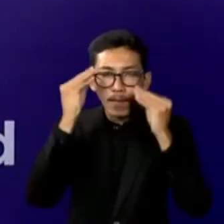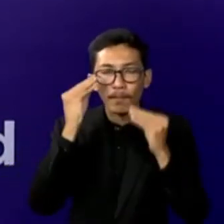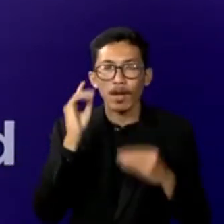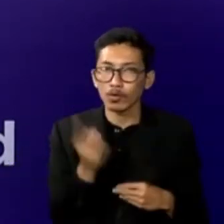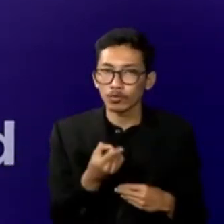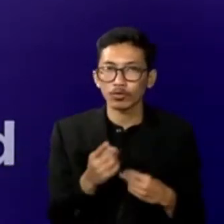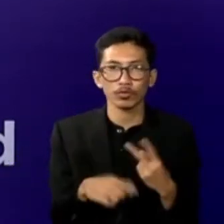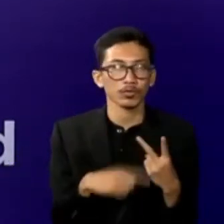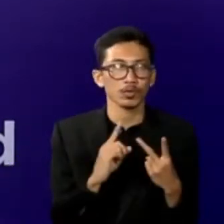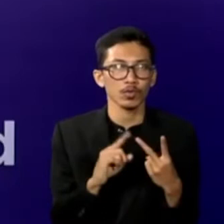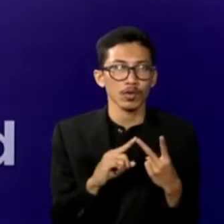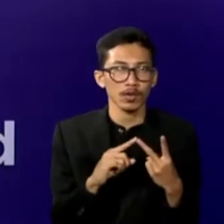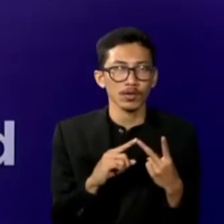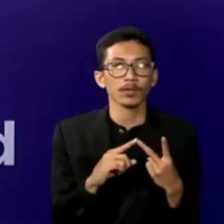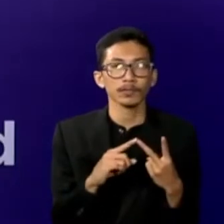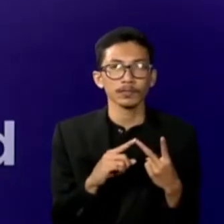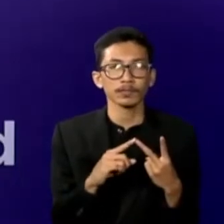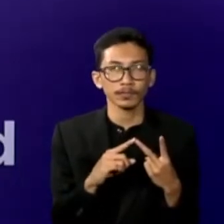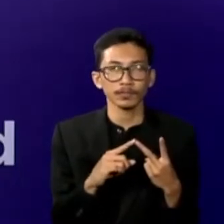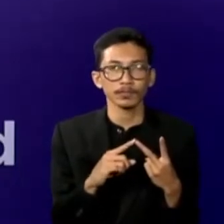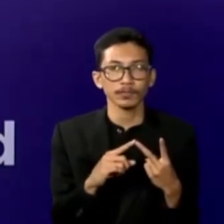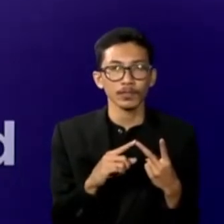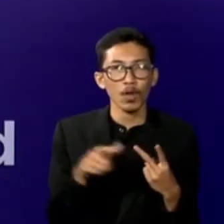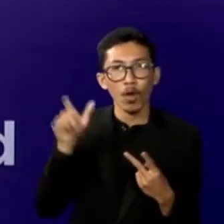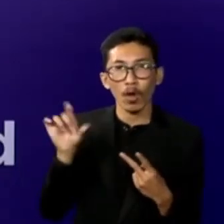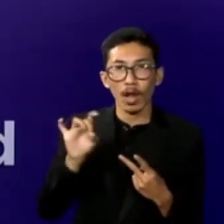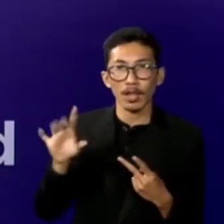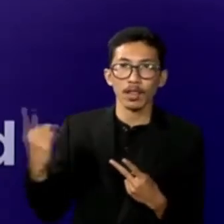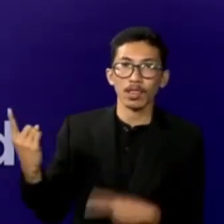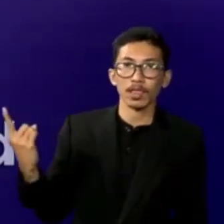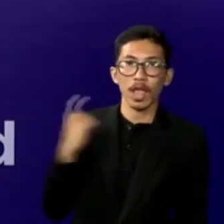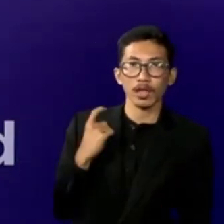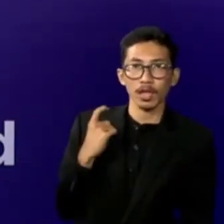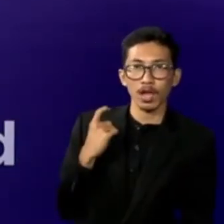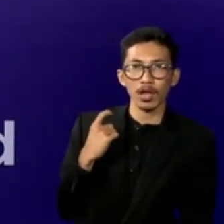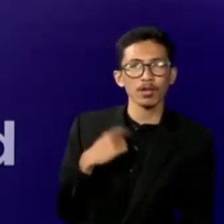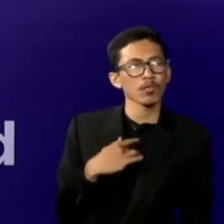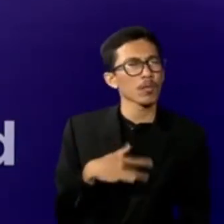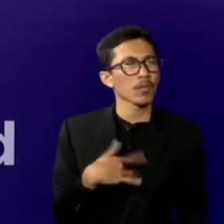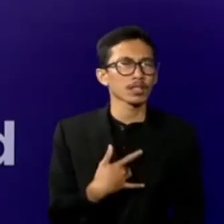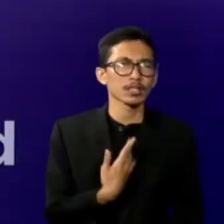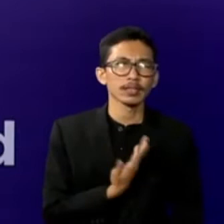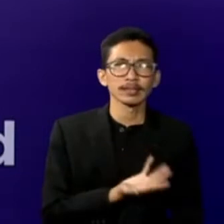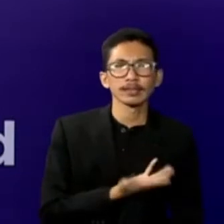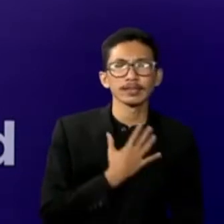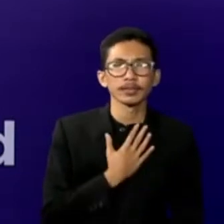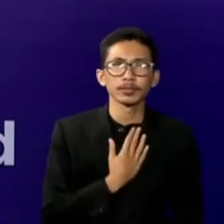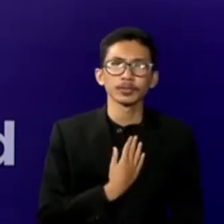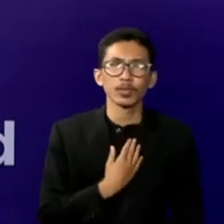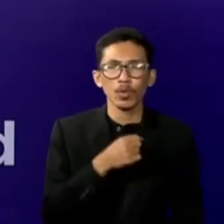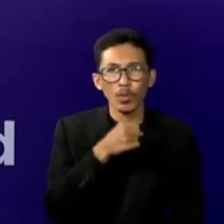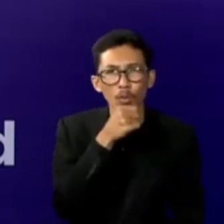satu yang kedua kalau ada orang bertanya kepada kita saya kok rasanya ga enak ya Hai kayaknya mau